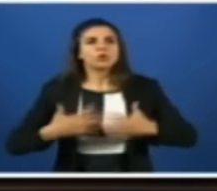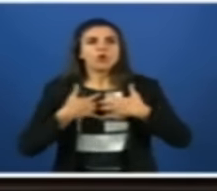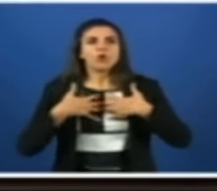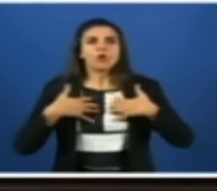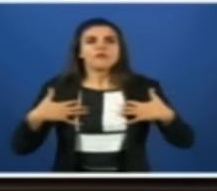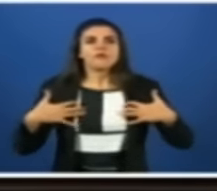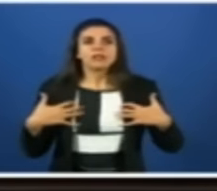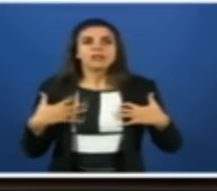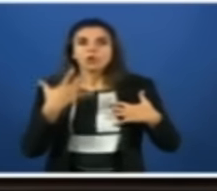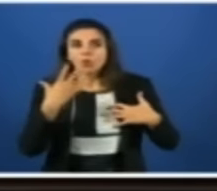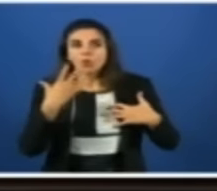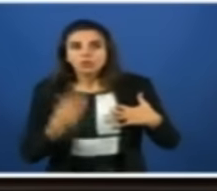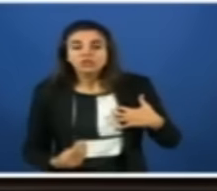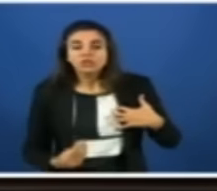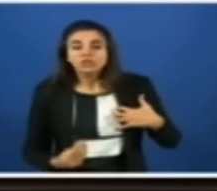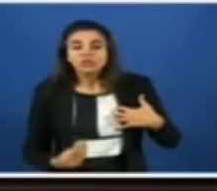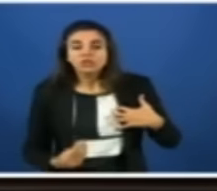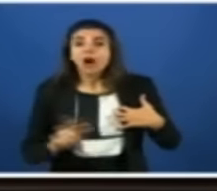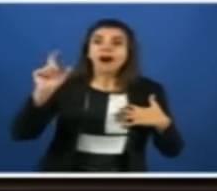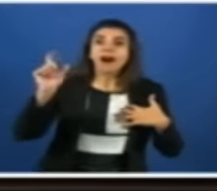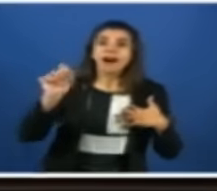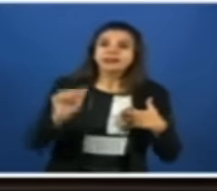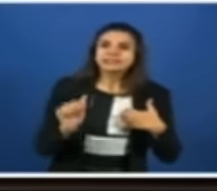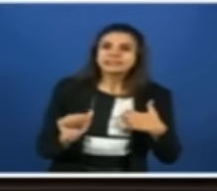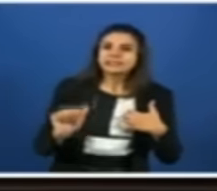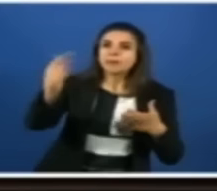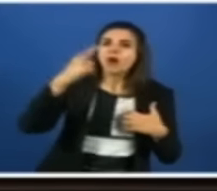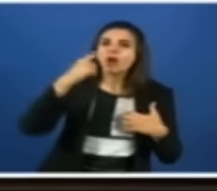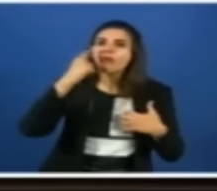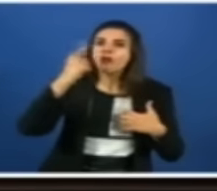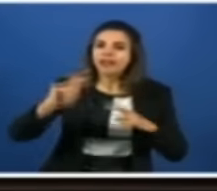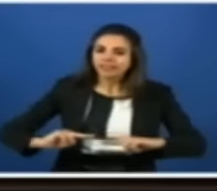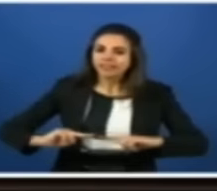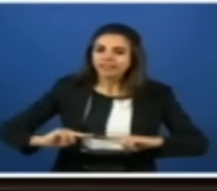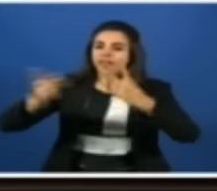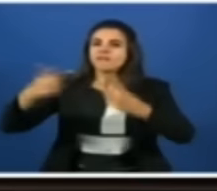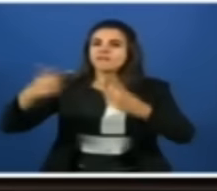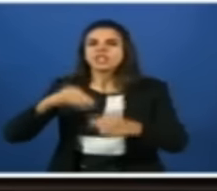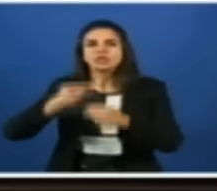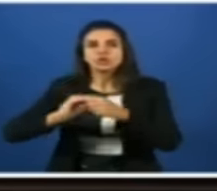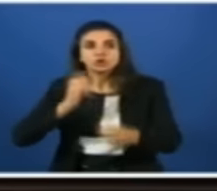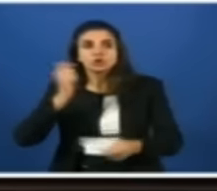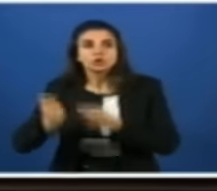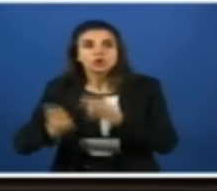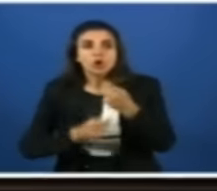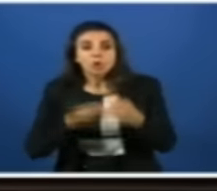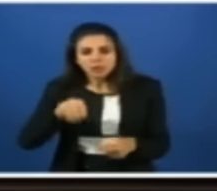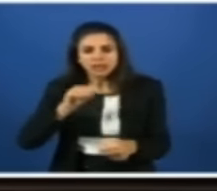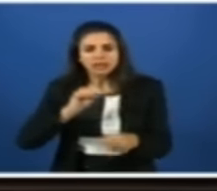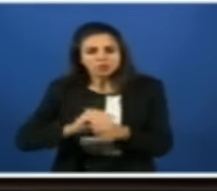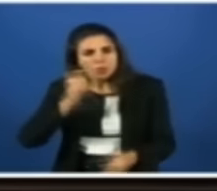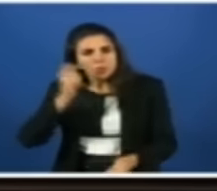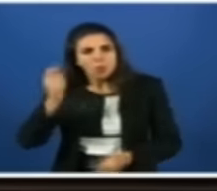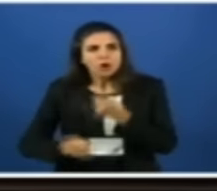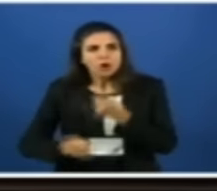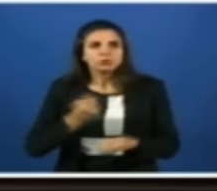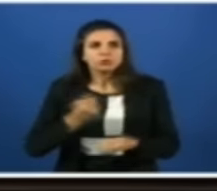içinde aydınlık yarınlara taşımaya gayret ediyoruz. Bunun için